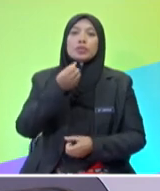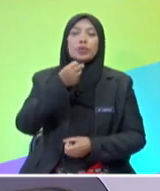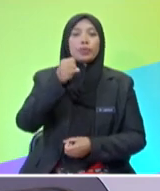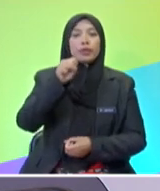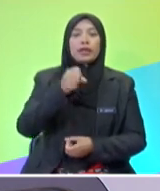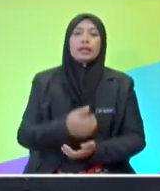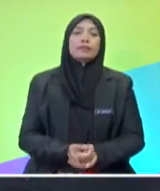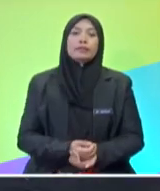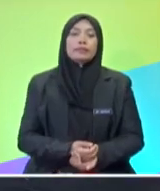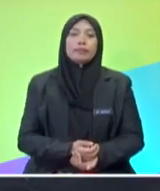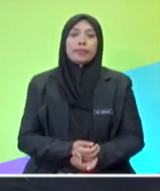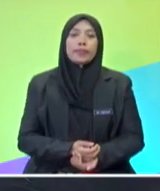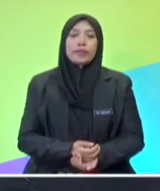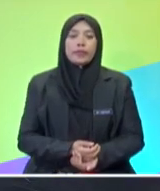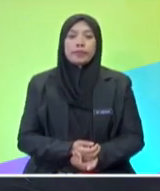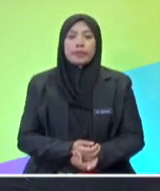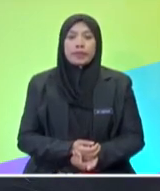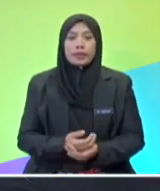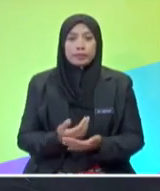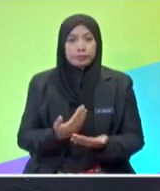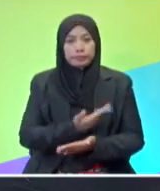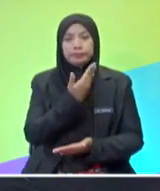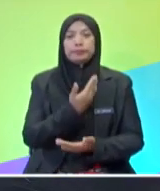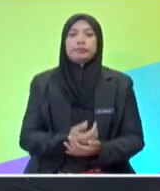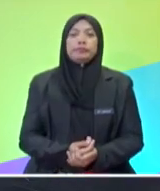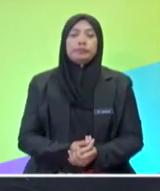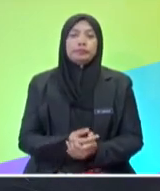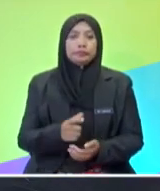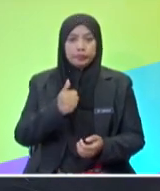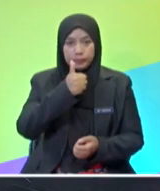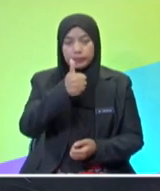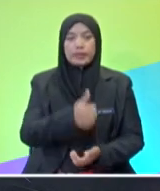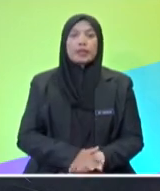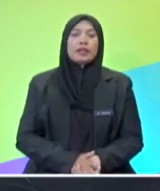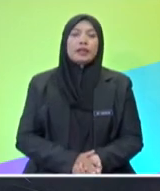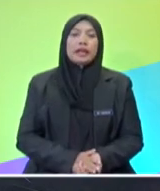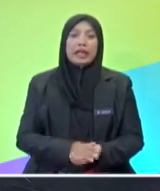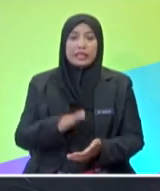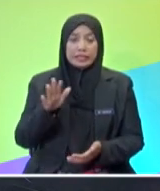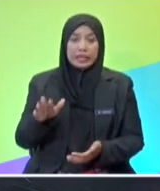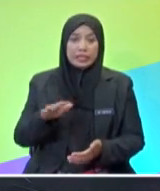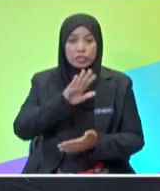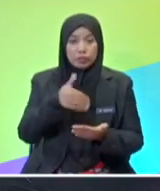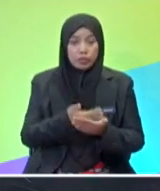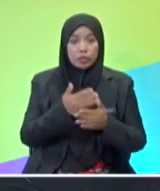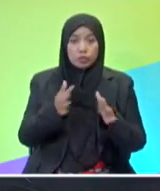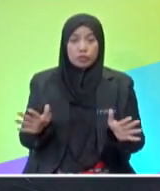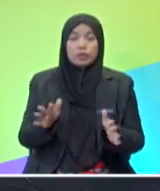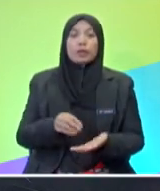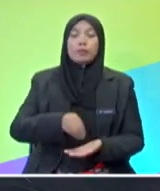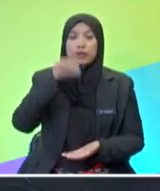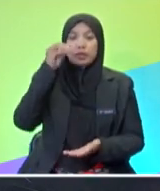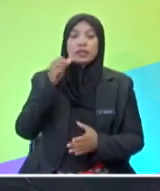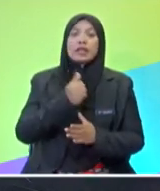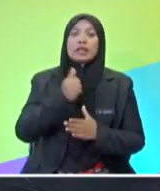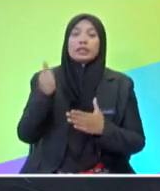Betul? Sangat-sangat setujulah Ustazah. Betul. Jadi Ustazah, adik-adik semua pun dah belajar ni apa akibat tidak menjaga kebersihan diri. Mungkin